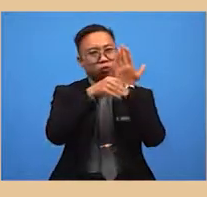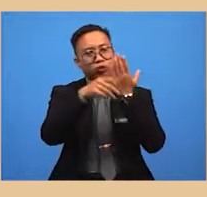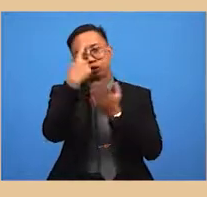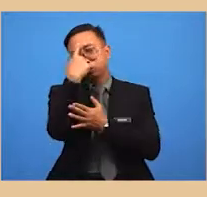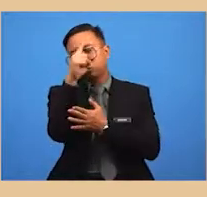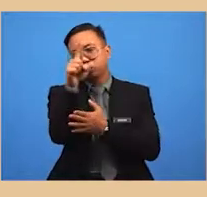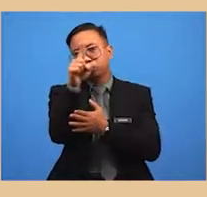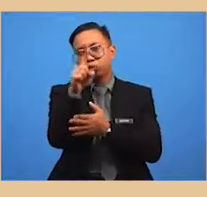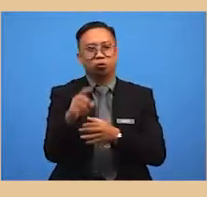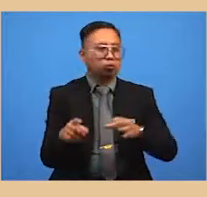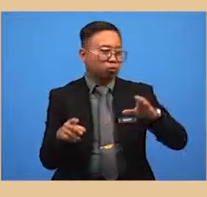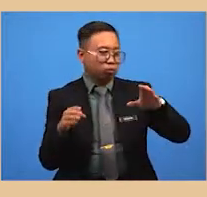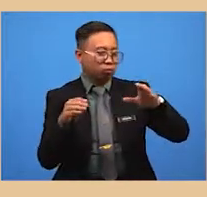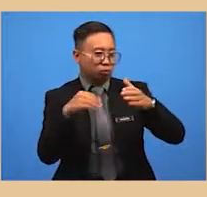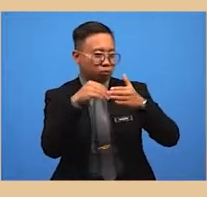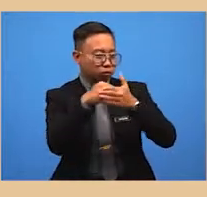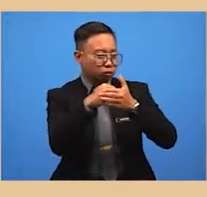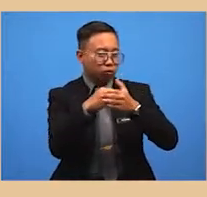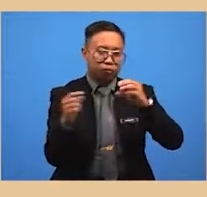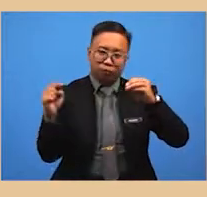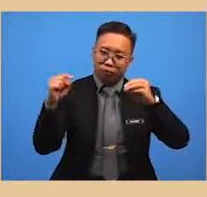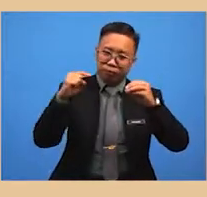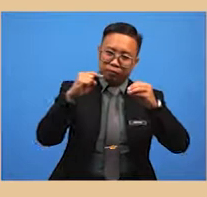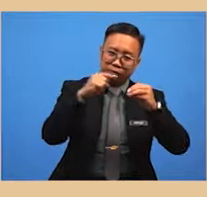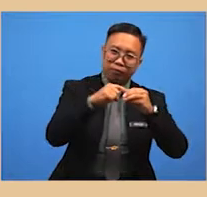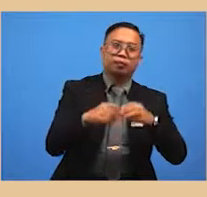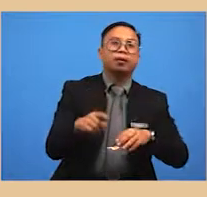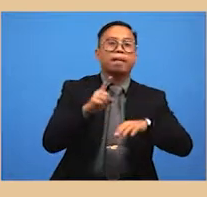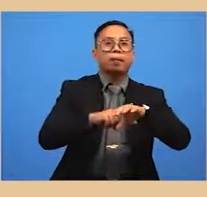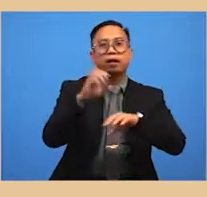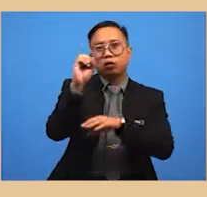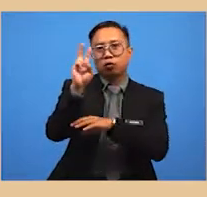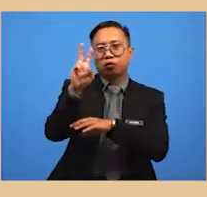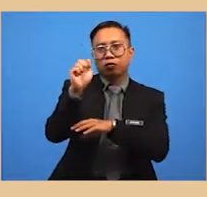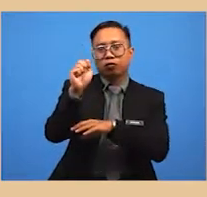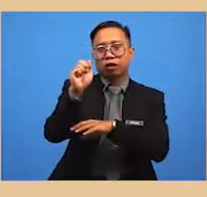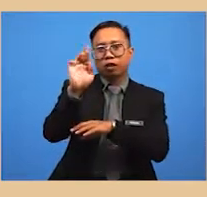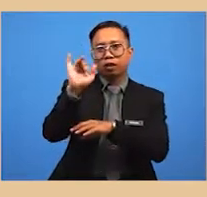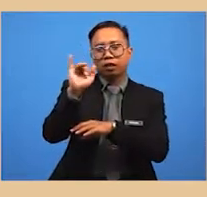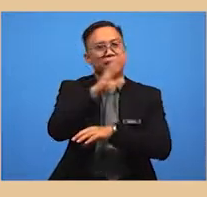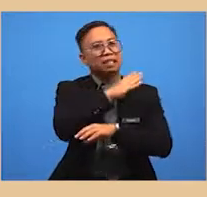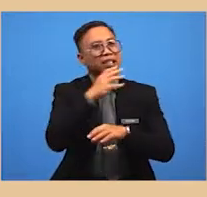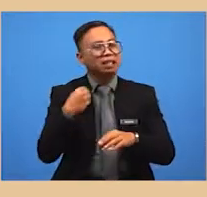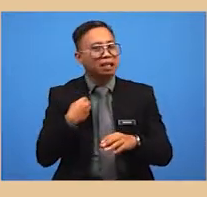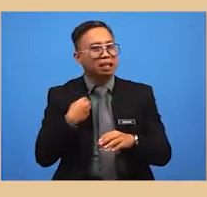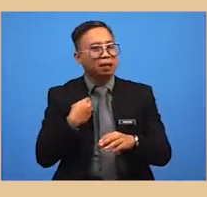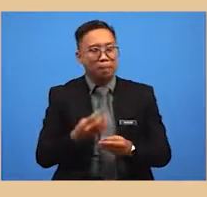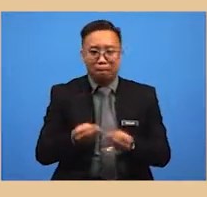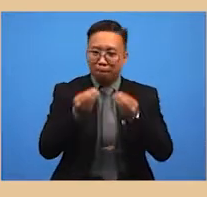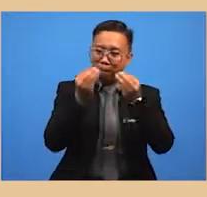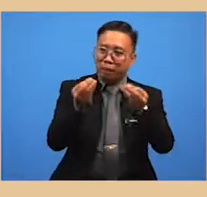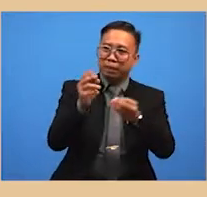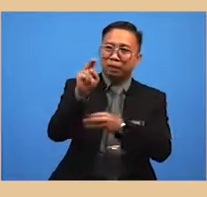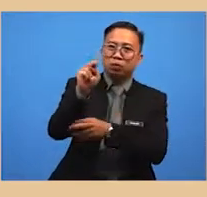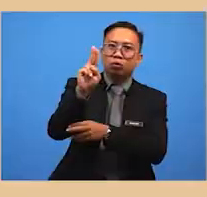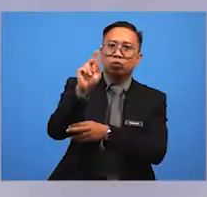untuk menempelkan ovule-ovule pada ovari dan membekalkan